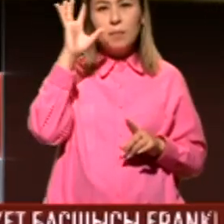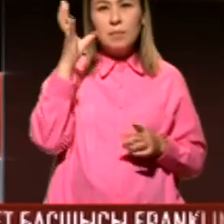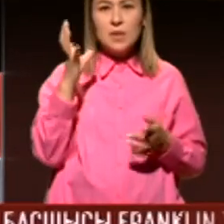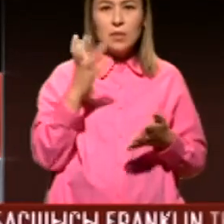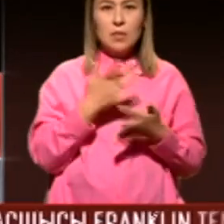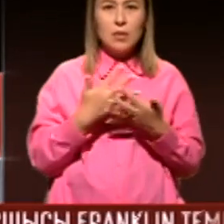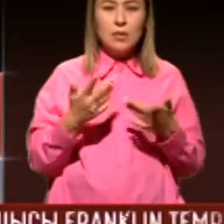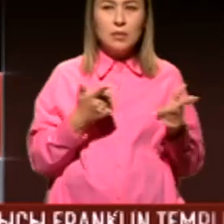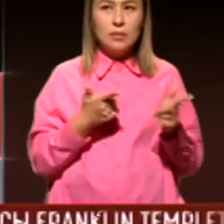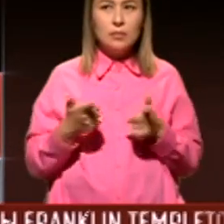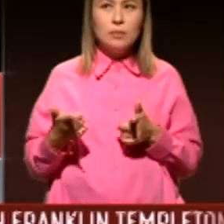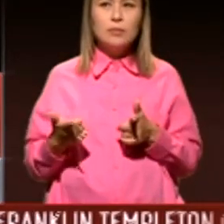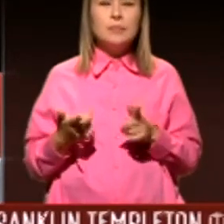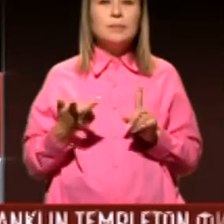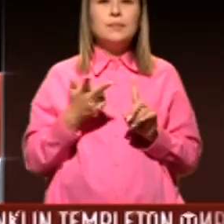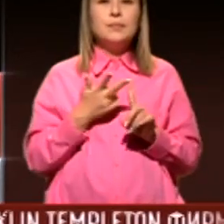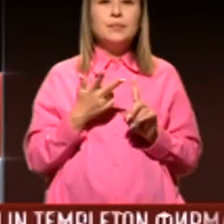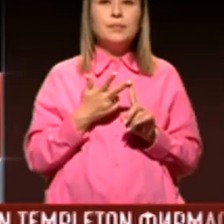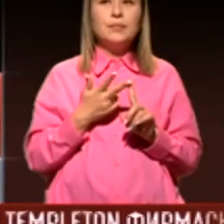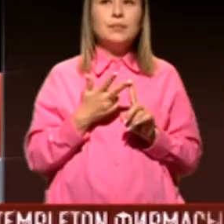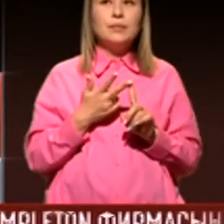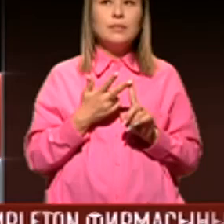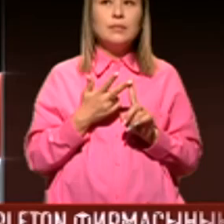дайындығы. Үшіншіден жаңа